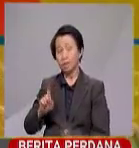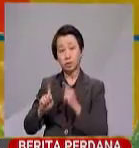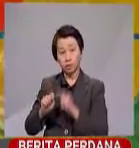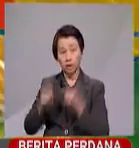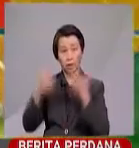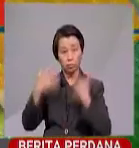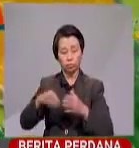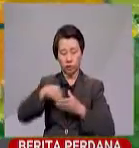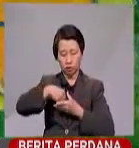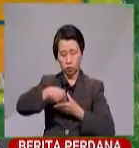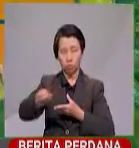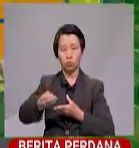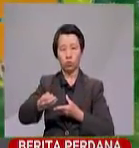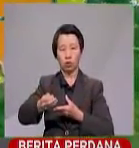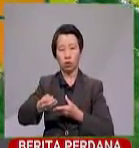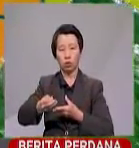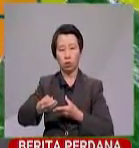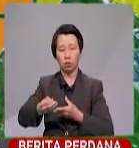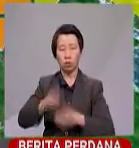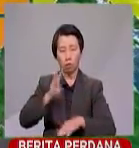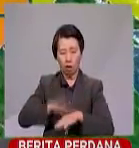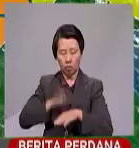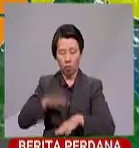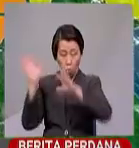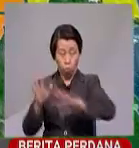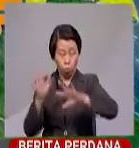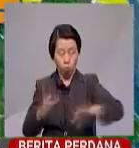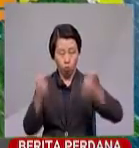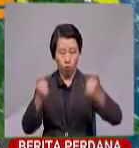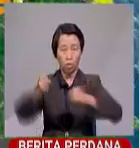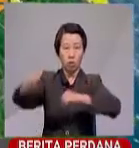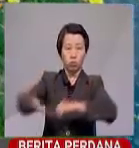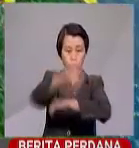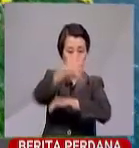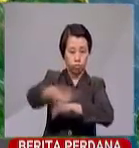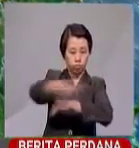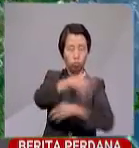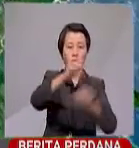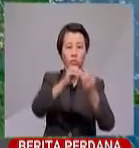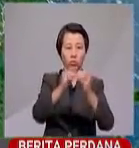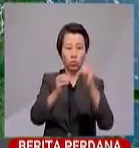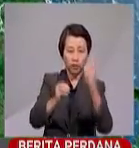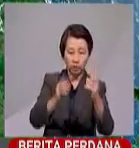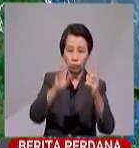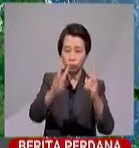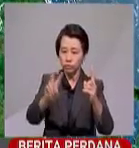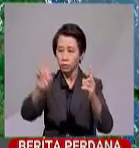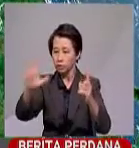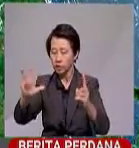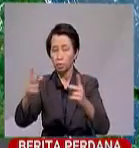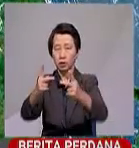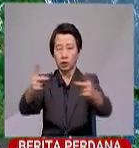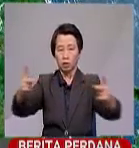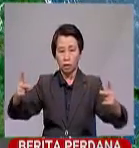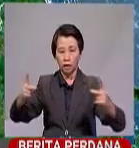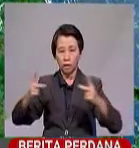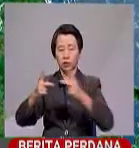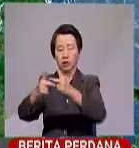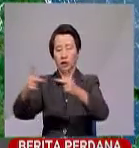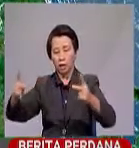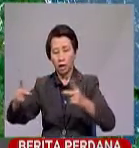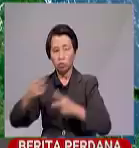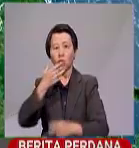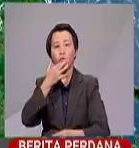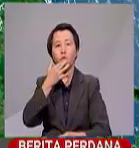pun mengeluarkan amaran angin kencang dan laut bergelora peringkat pertama, kedua dan ketiga di kawasan-kawasan yang